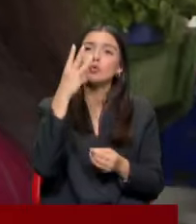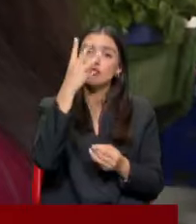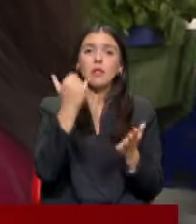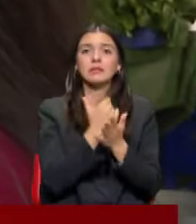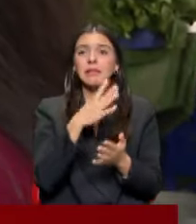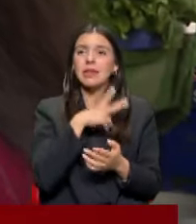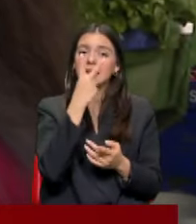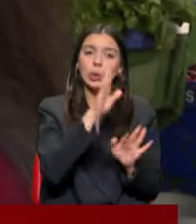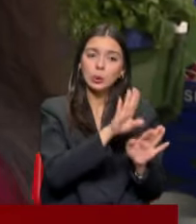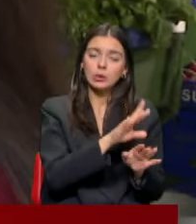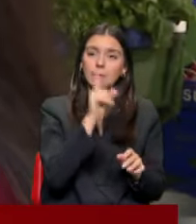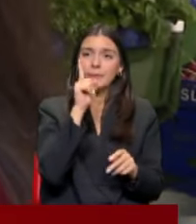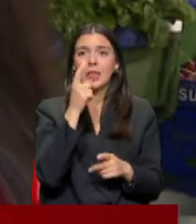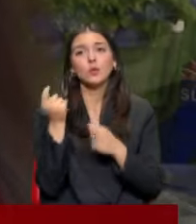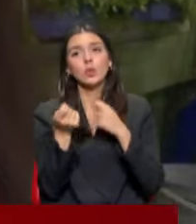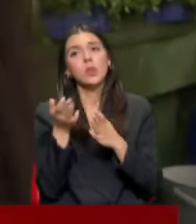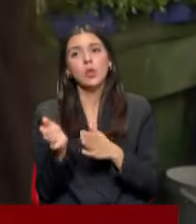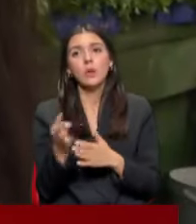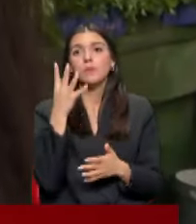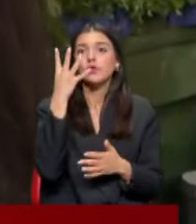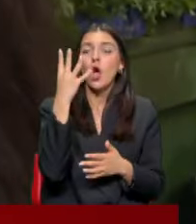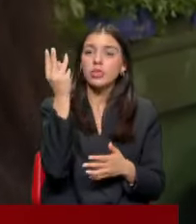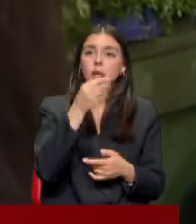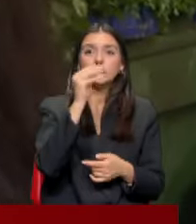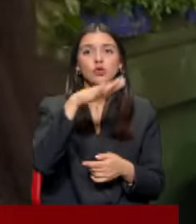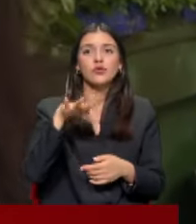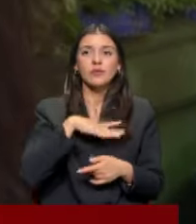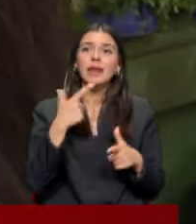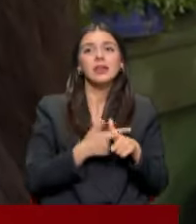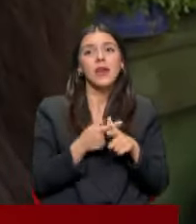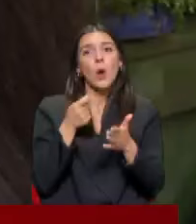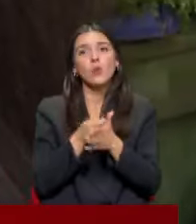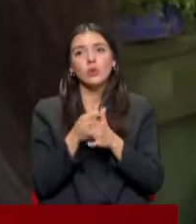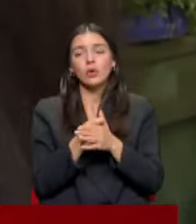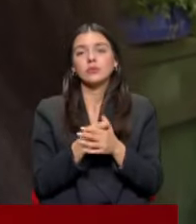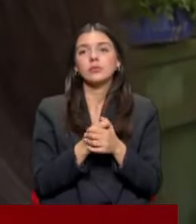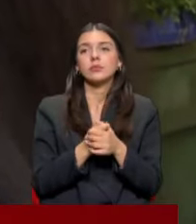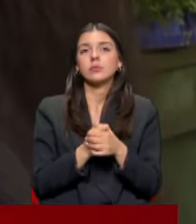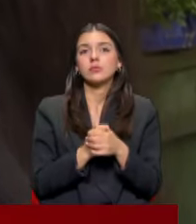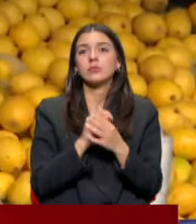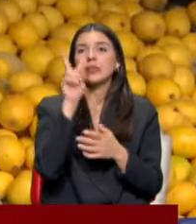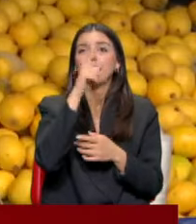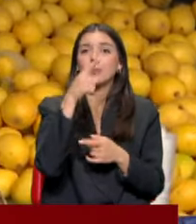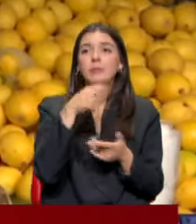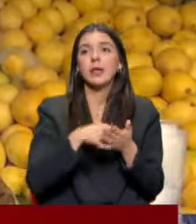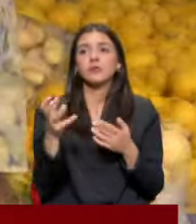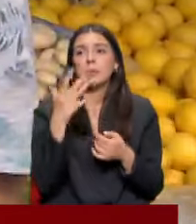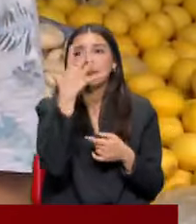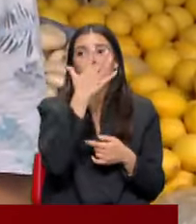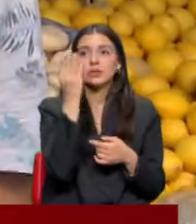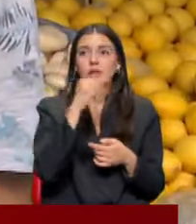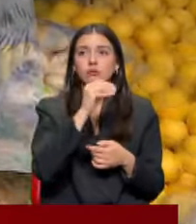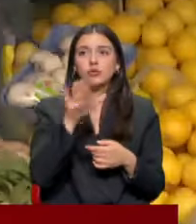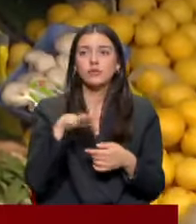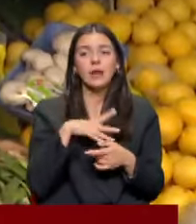an. 2 tane doldurdum, 1 tane şu an kullanıyorum. 4 tane sözüm var. Burada kiradayız. 20 lira aylık alıyoruz. 5 tane. Ne